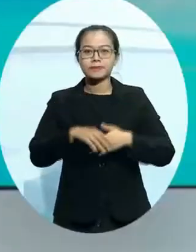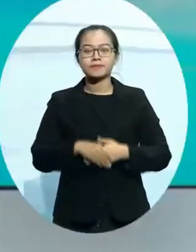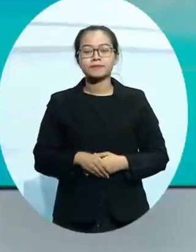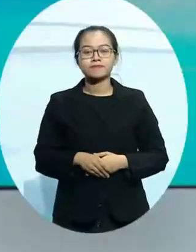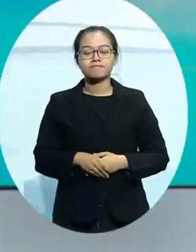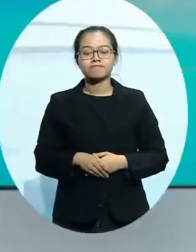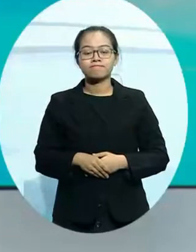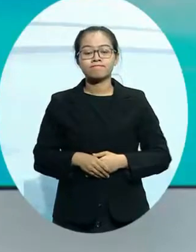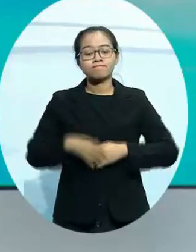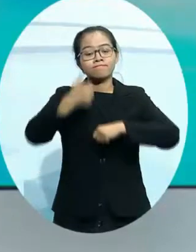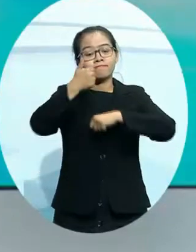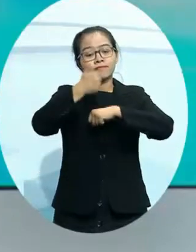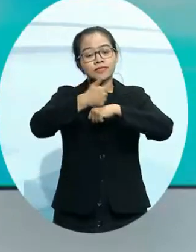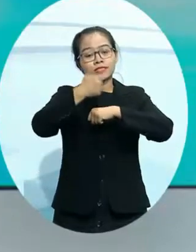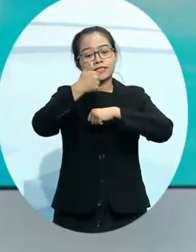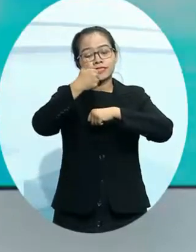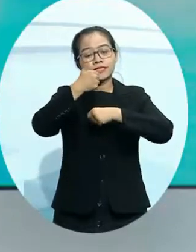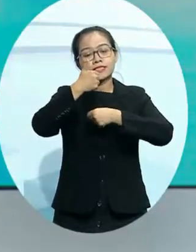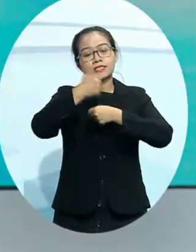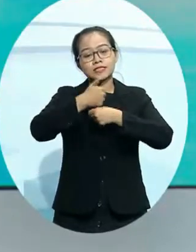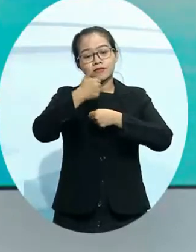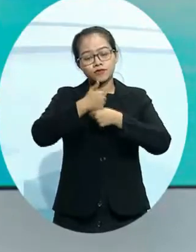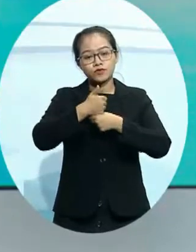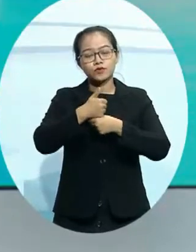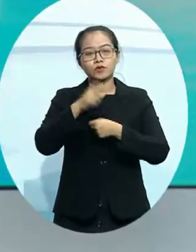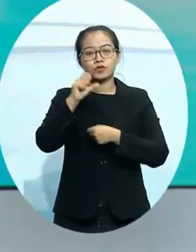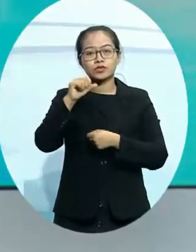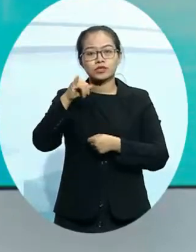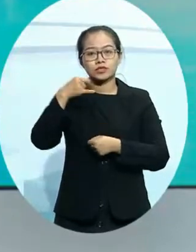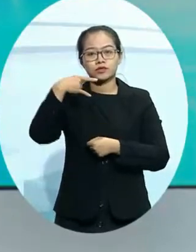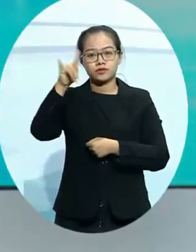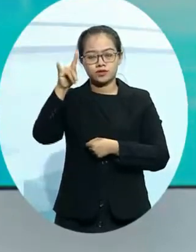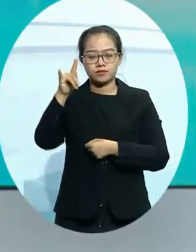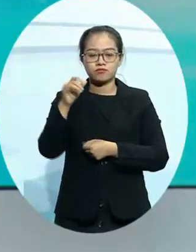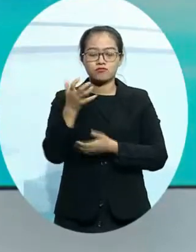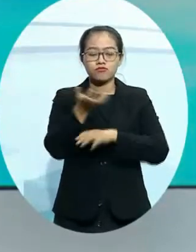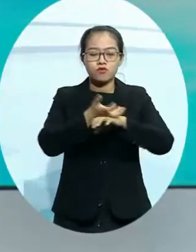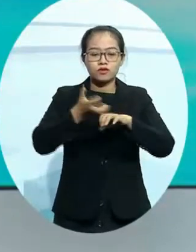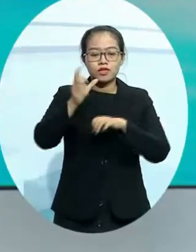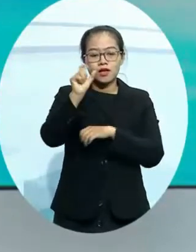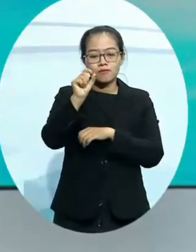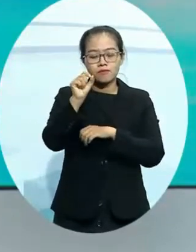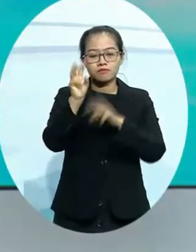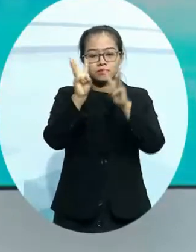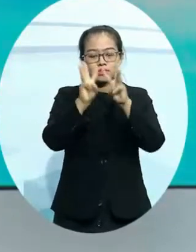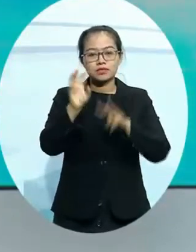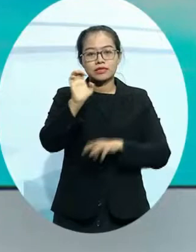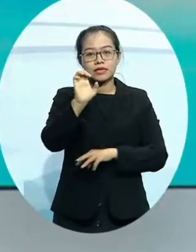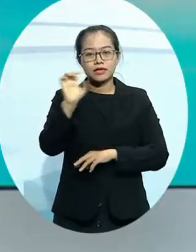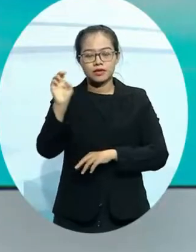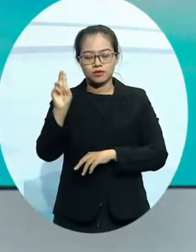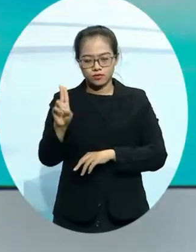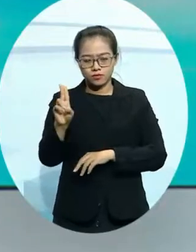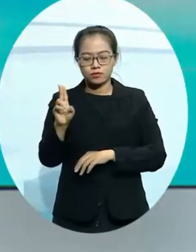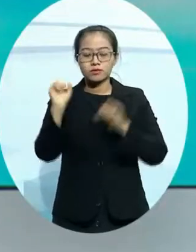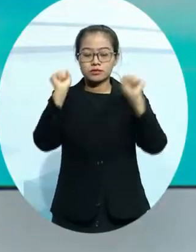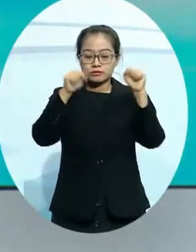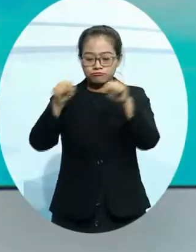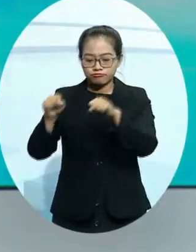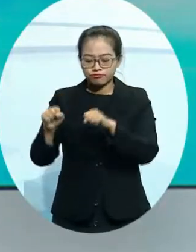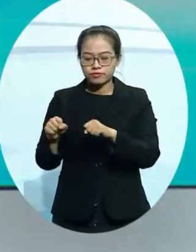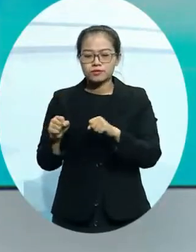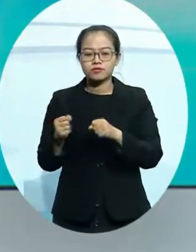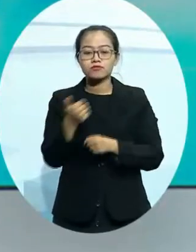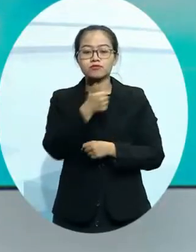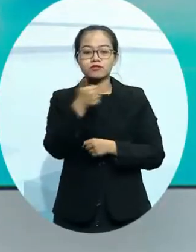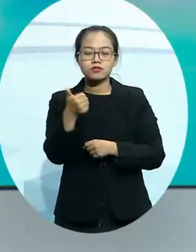Chính phủ Swiss ngày hôm qua cho biết 10 nước thành viên Liên minh châu Âu EU đã chấp thuận tham gia vào kế hoạch tái định cư người tị nạn nhằm giảm